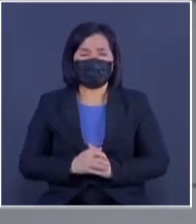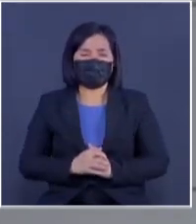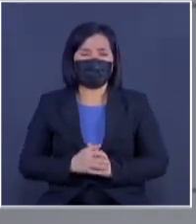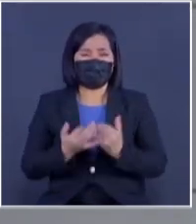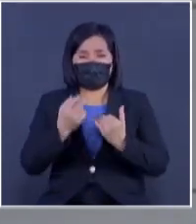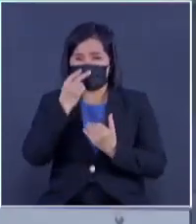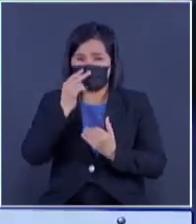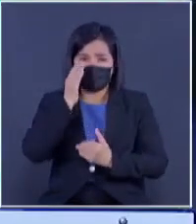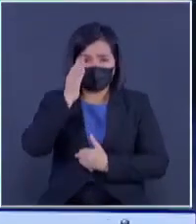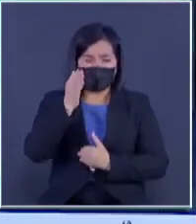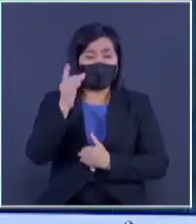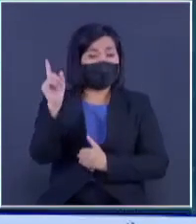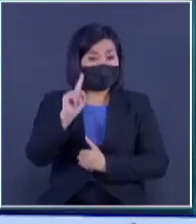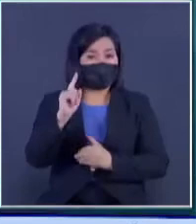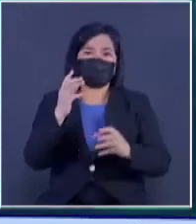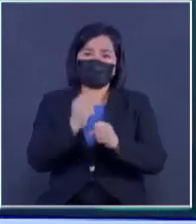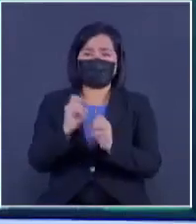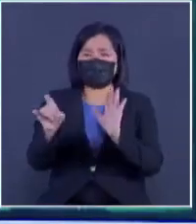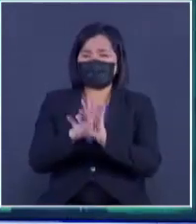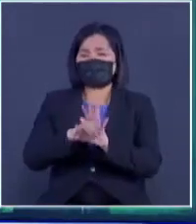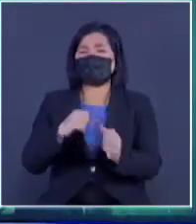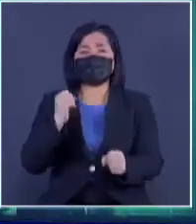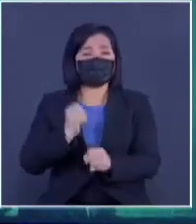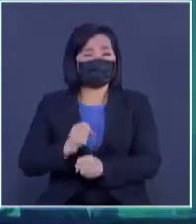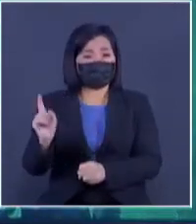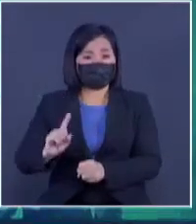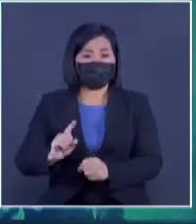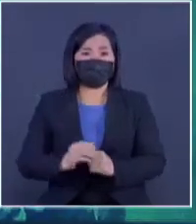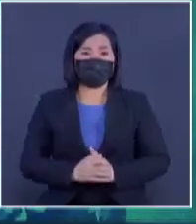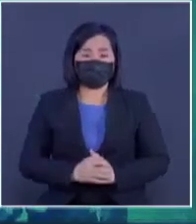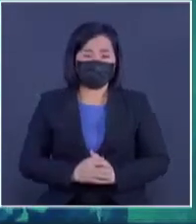ากนี้อาจจะต้องตามกันต่อว่าข้อสรุปสุดท้ายในเรื่องนี้จะออกมาว่าอย่างไรนะครับ